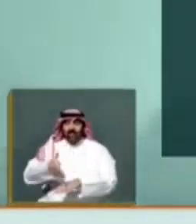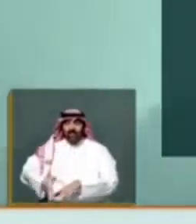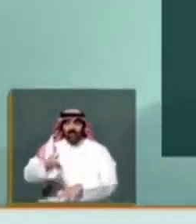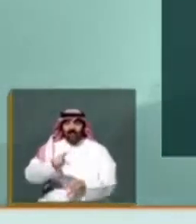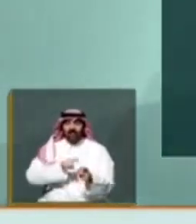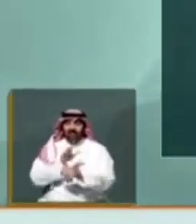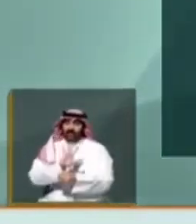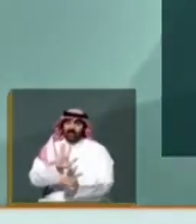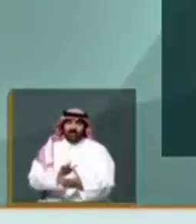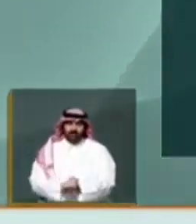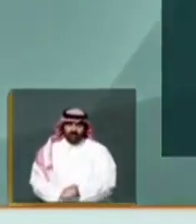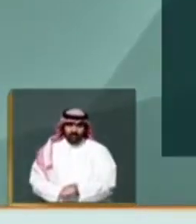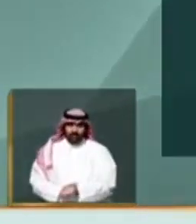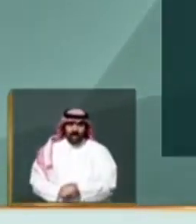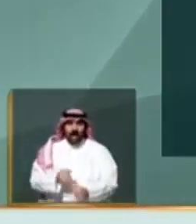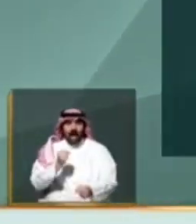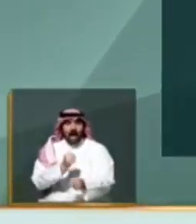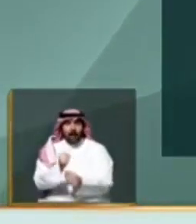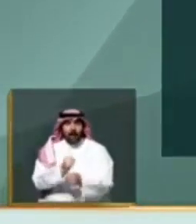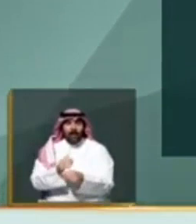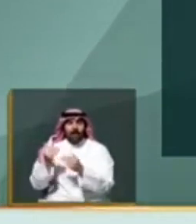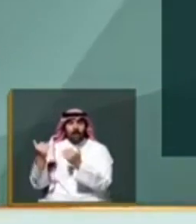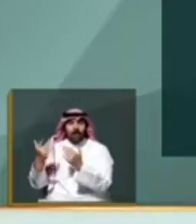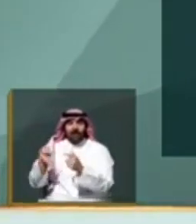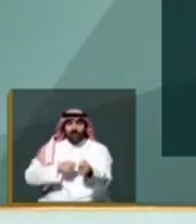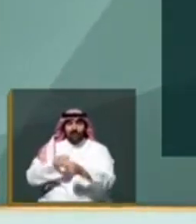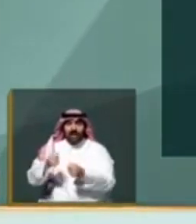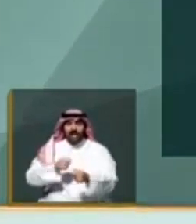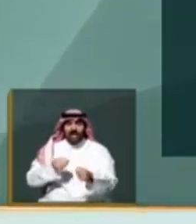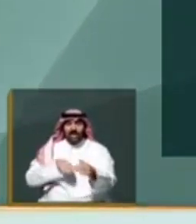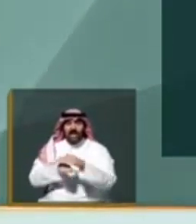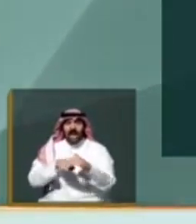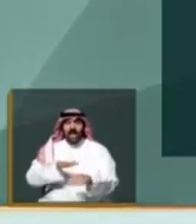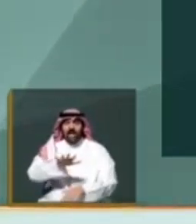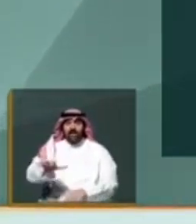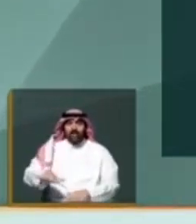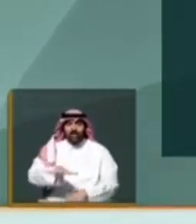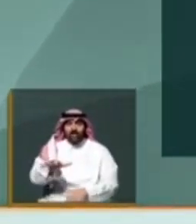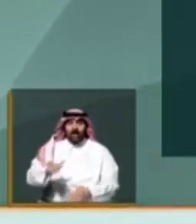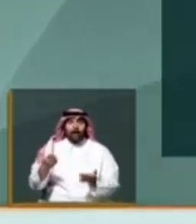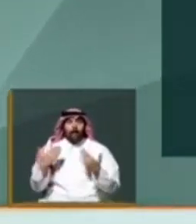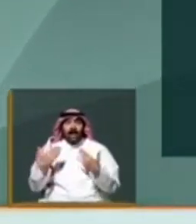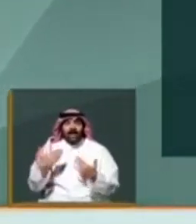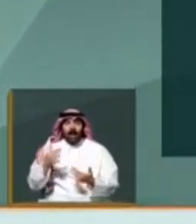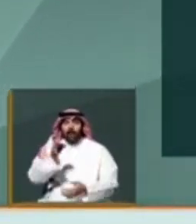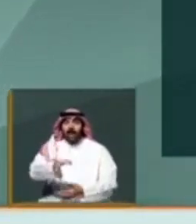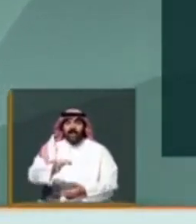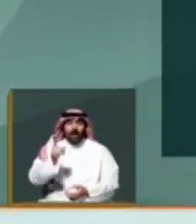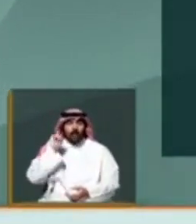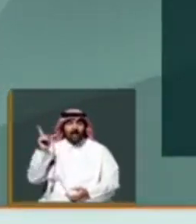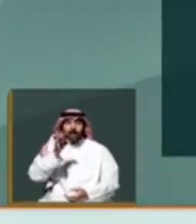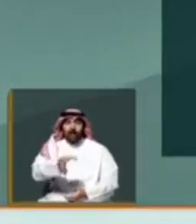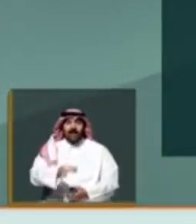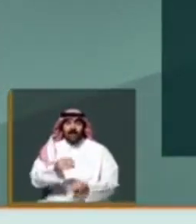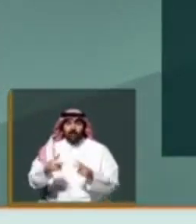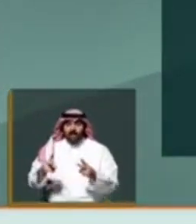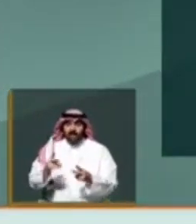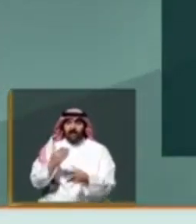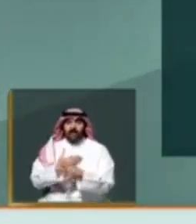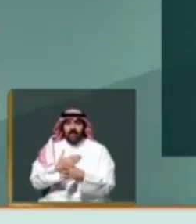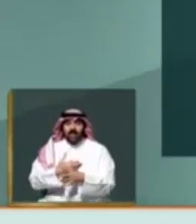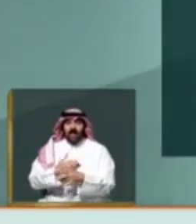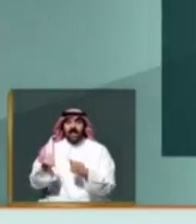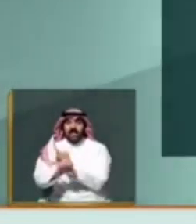ثالثا، منع ممارسة العمل بأي أنشطة تجارية داخل الأحياء السكنية بمدينتي مكة المكرمة والمدينة المنورة عدا